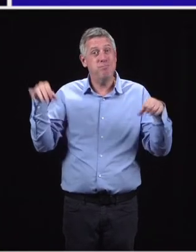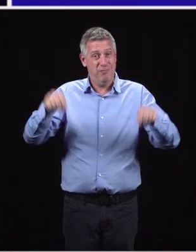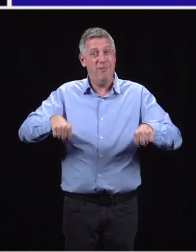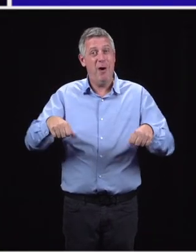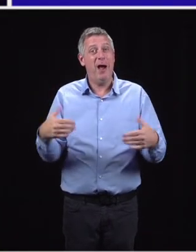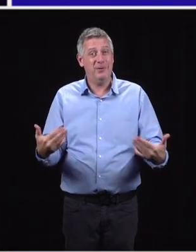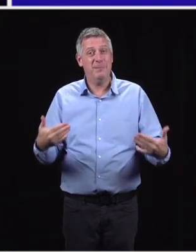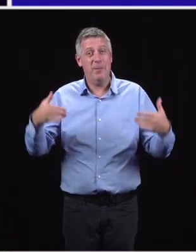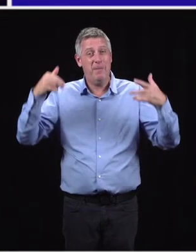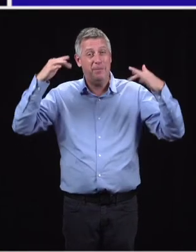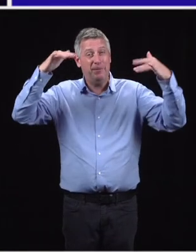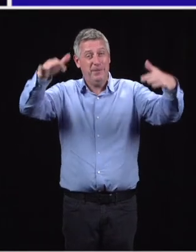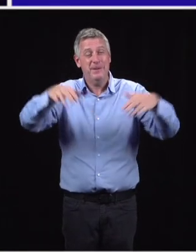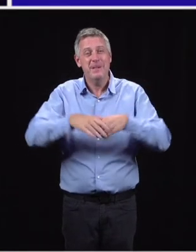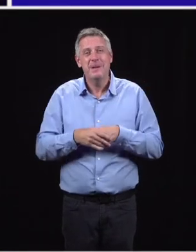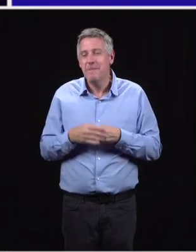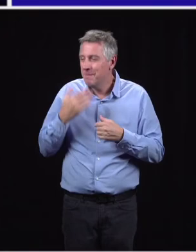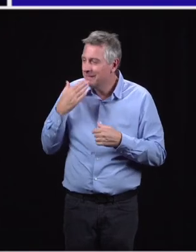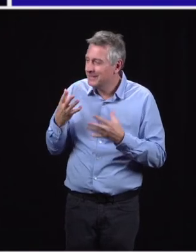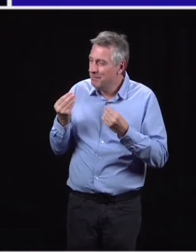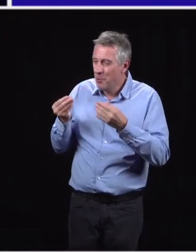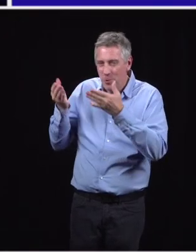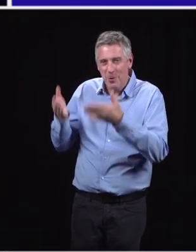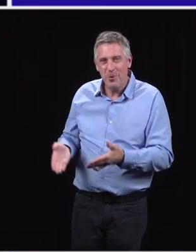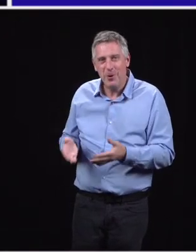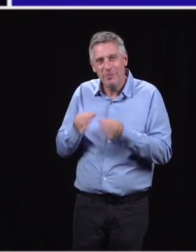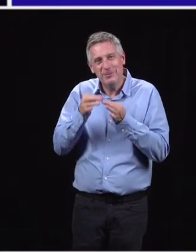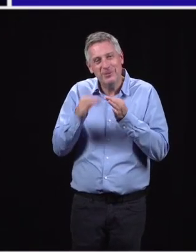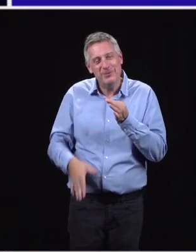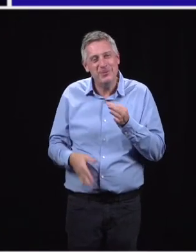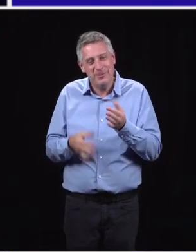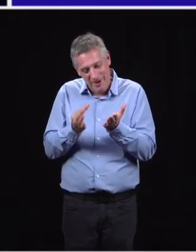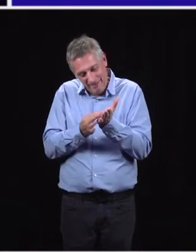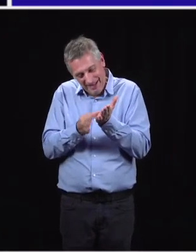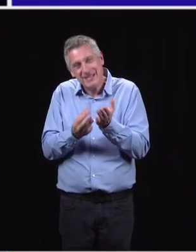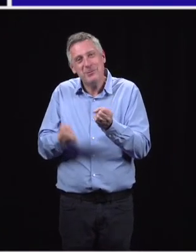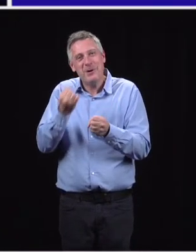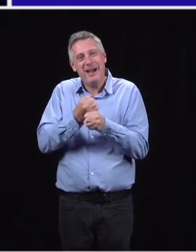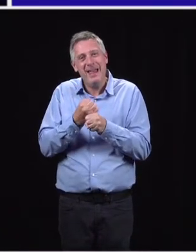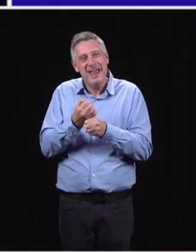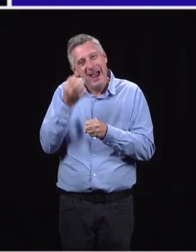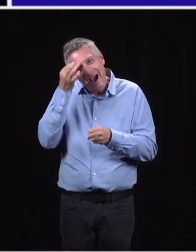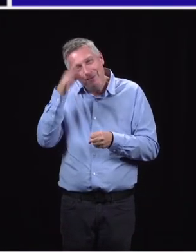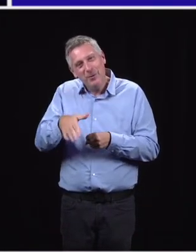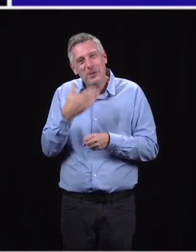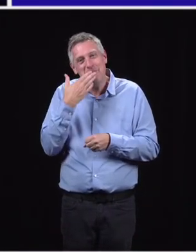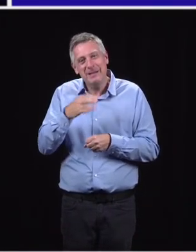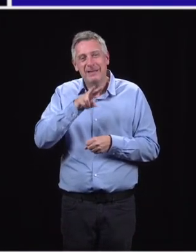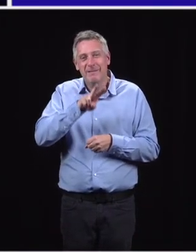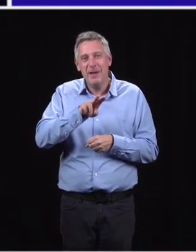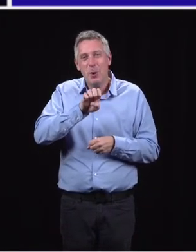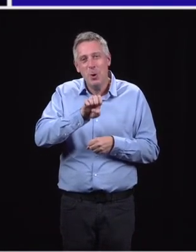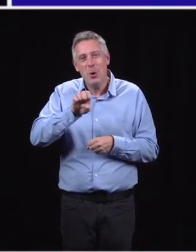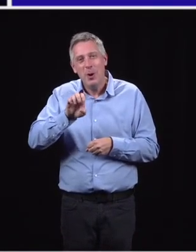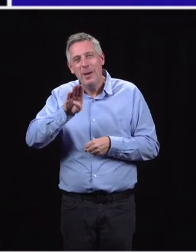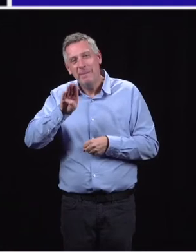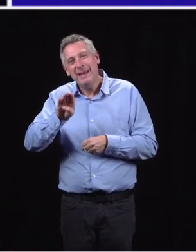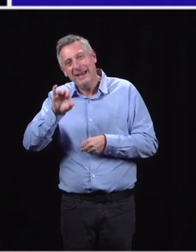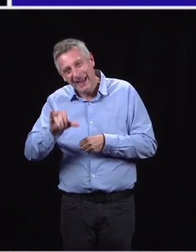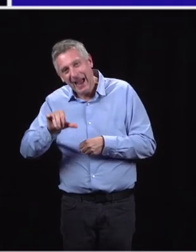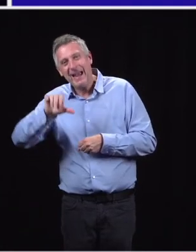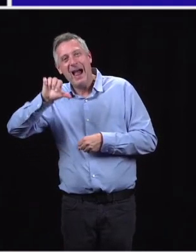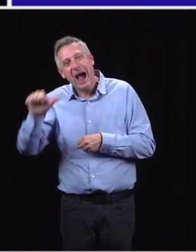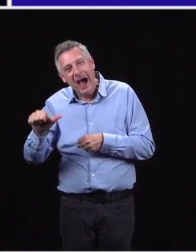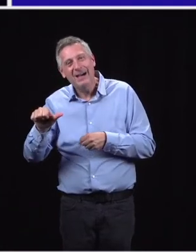beaucoup pour pour cette solution je vous avais inventé via V e e B